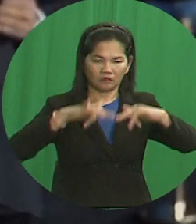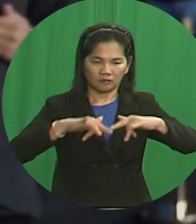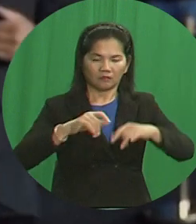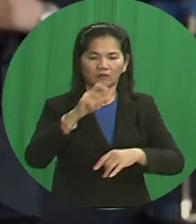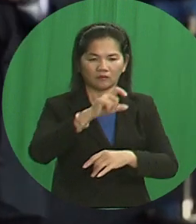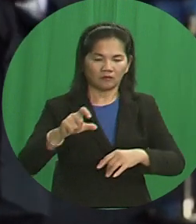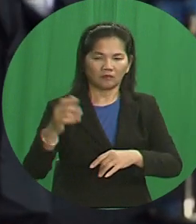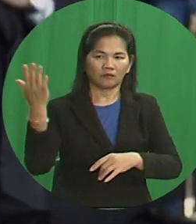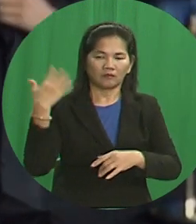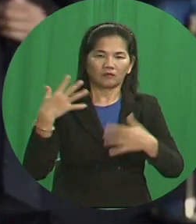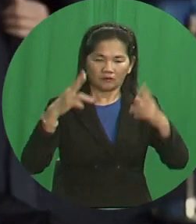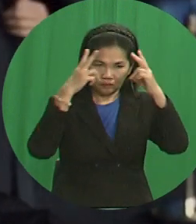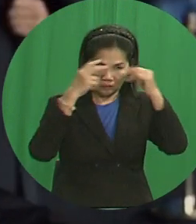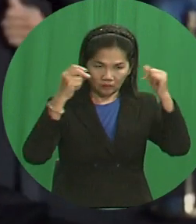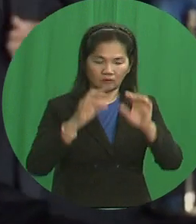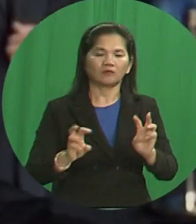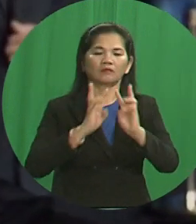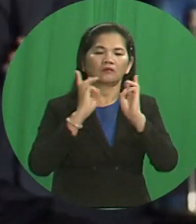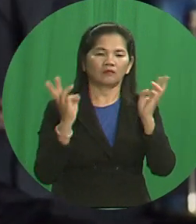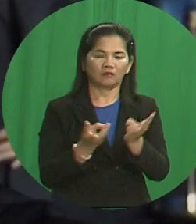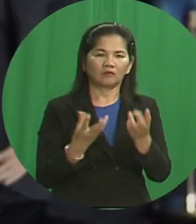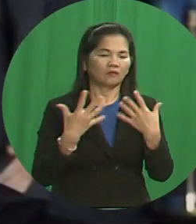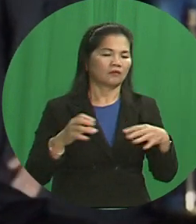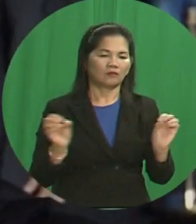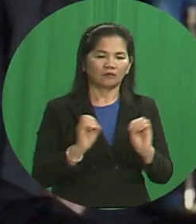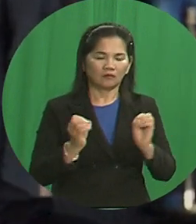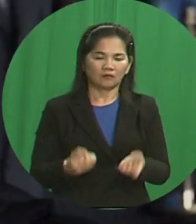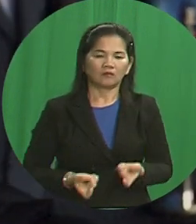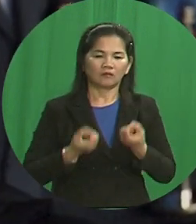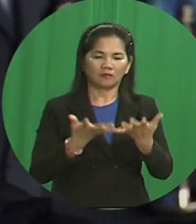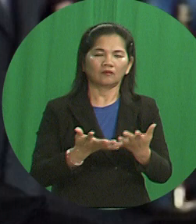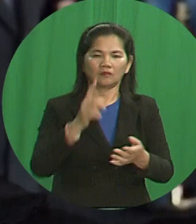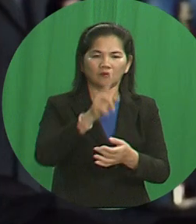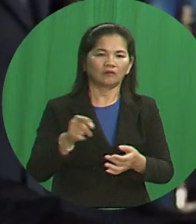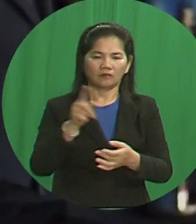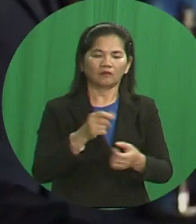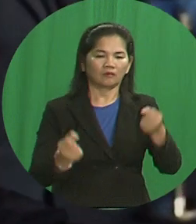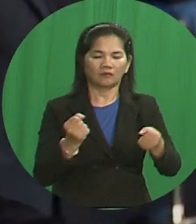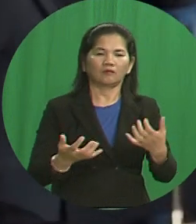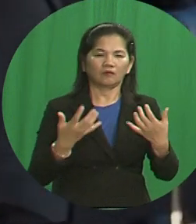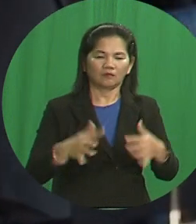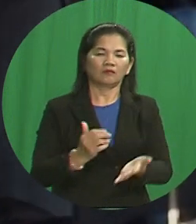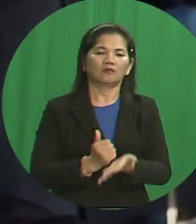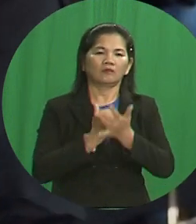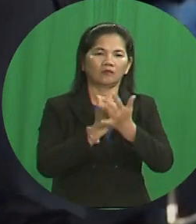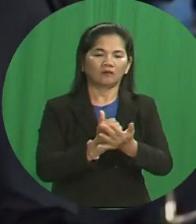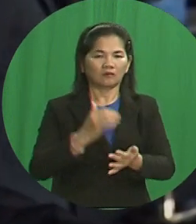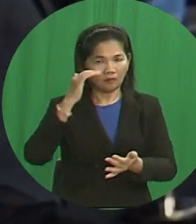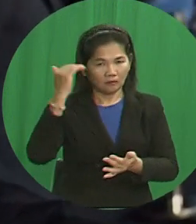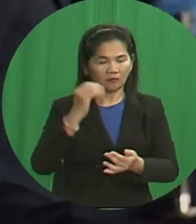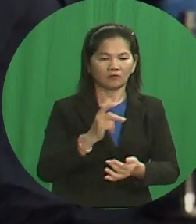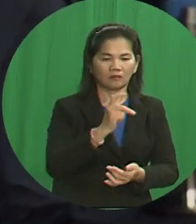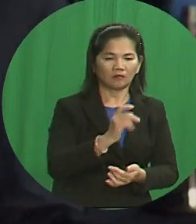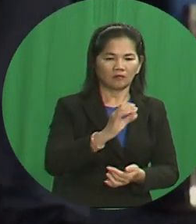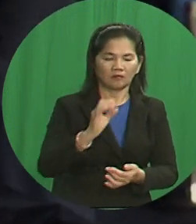សប្តាហ៍មុនក្រុមមន្ត្រីរបស់អង្គការសហប្រជាជាតិមិនបានផ្ដល់ហេតុផលនៃការលុបចោលក្បួនរថយន្តដឹកជំនួយនោះទេលោកកែភីតសិ